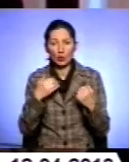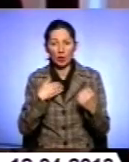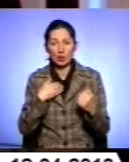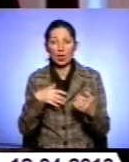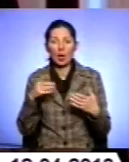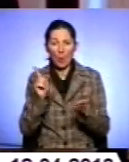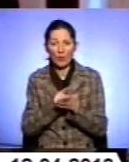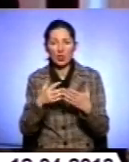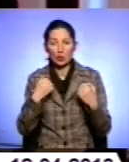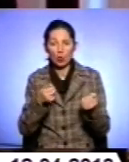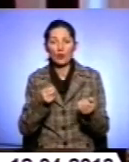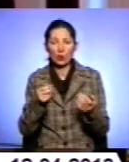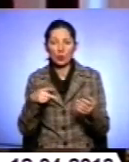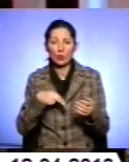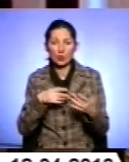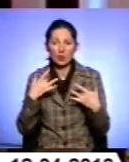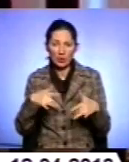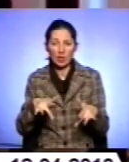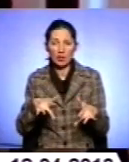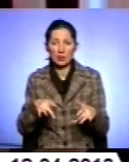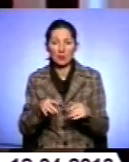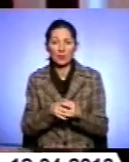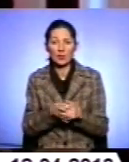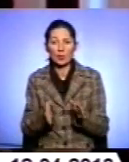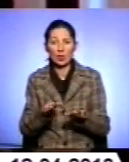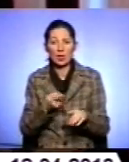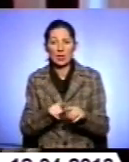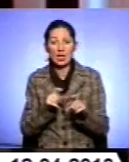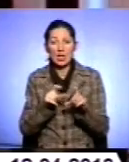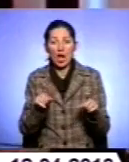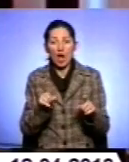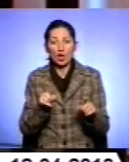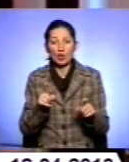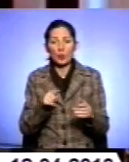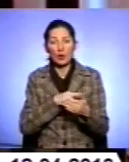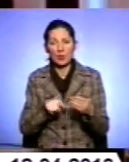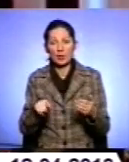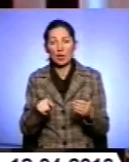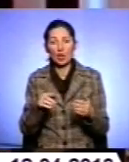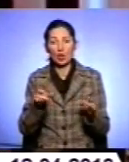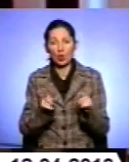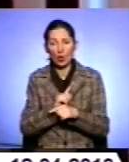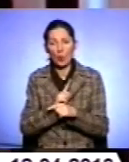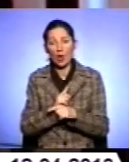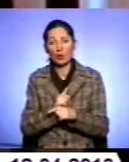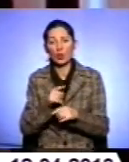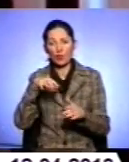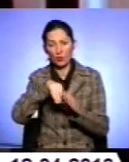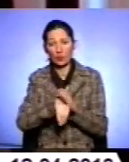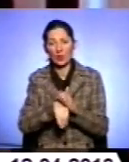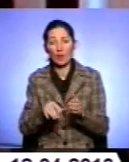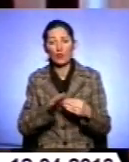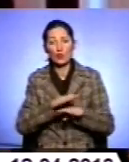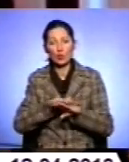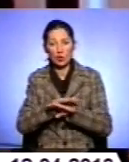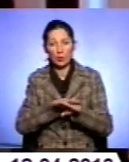повинна здоровою покинути відповідно цей заклад, так, щоб влитися нормально, інтегруватися в суспільство і жити, як